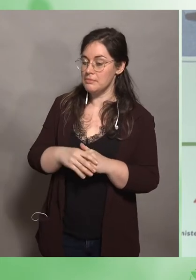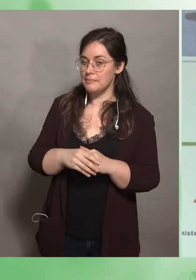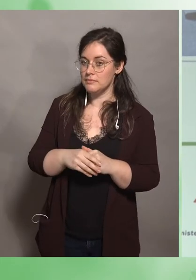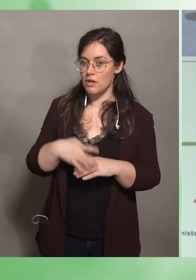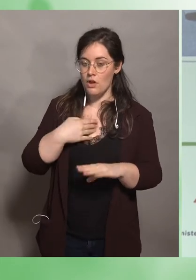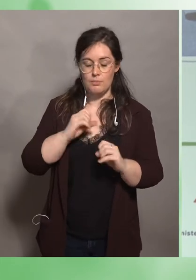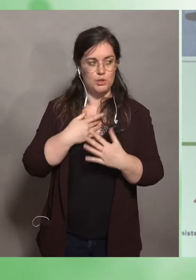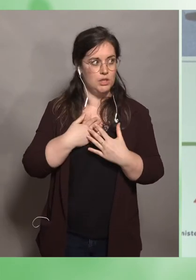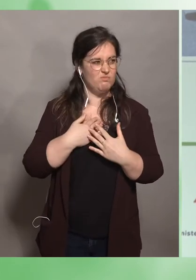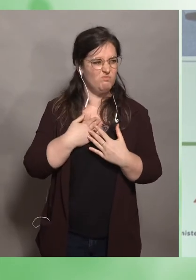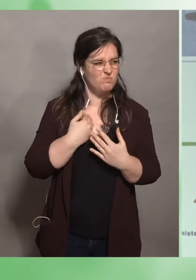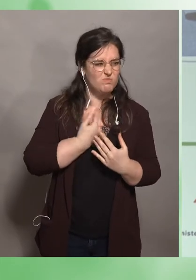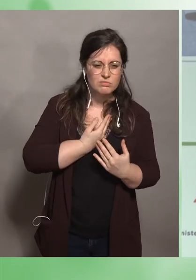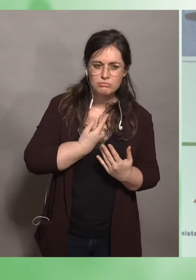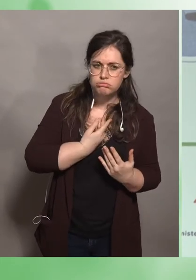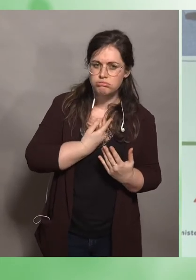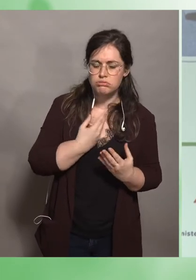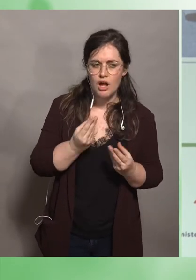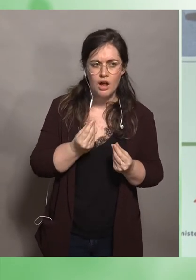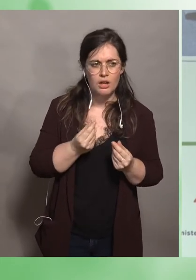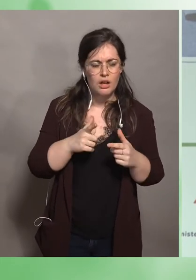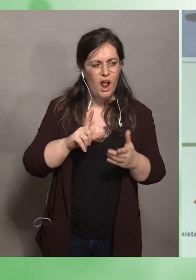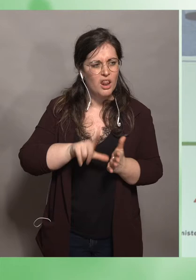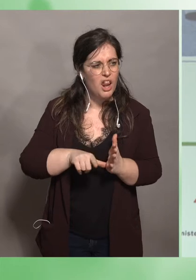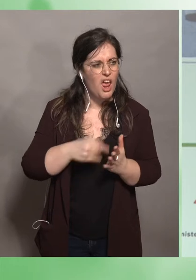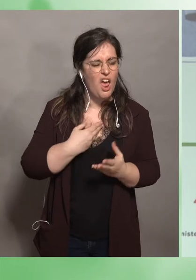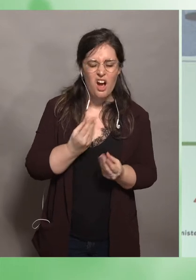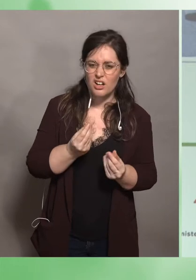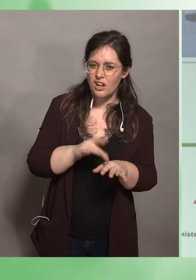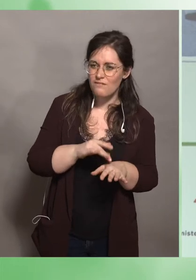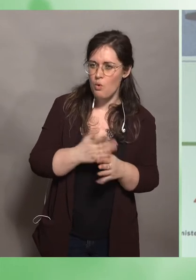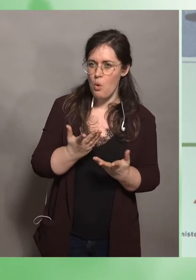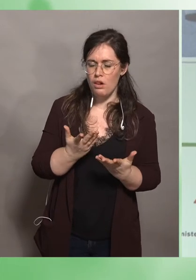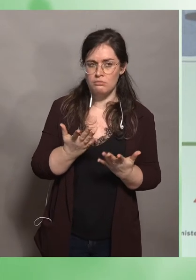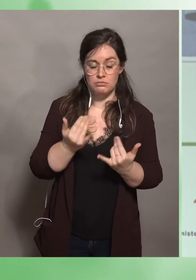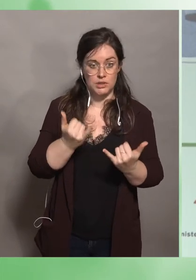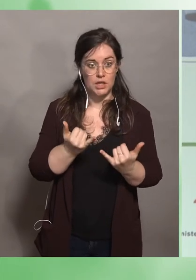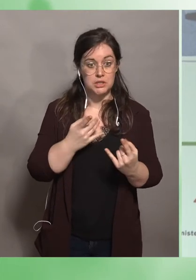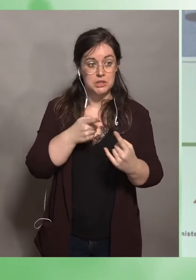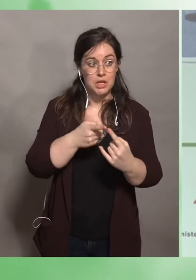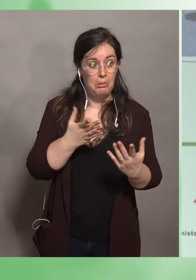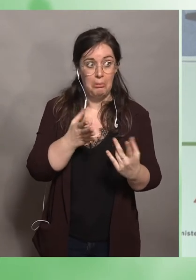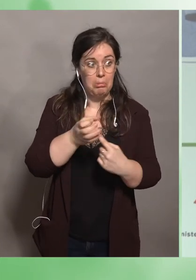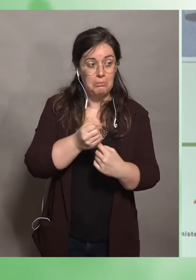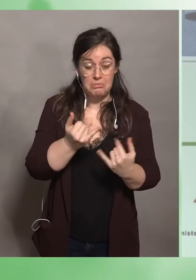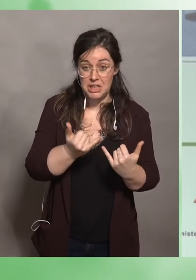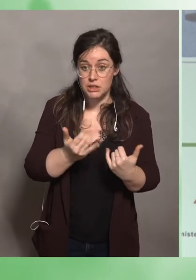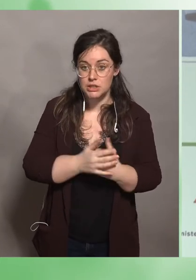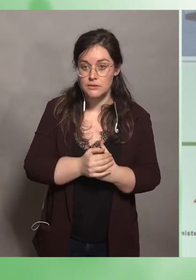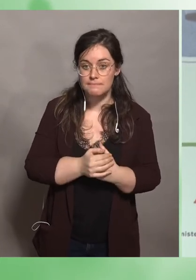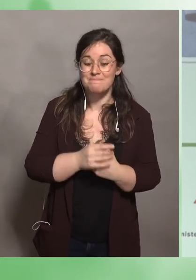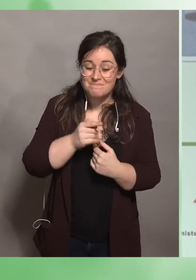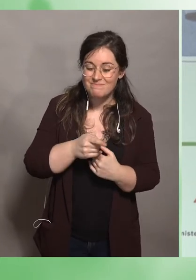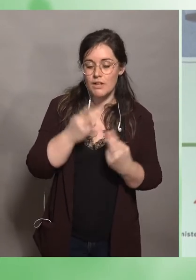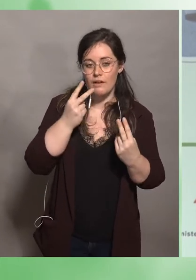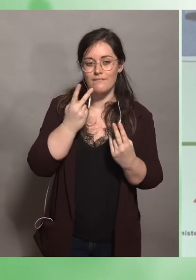plötzlich war diese Leere da. Ich habe mein Ziel erreicht. Ich habe ganz, ganz viele Jahre dafür trainiert. Was mache ich jetzt? Und deswegen war es wichtig, dass ich